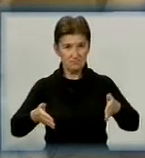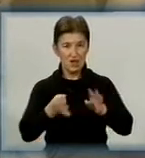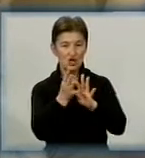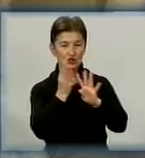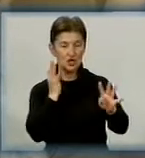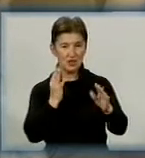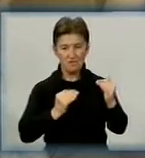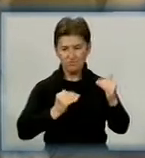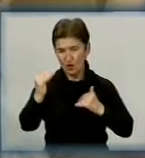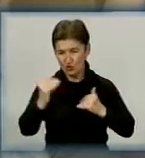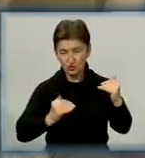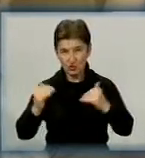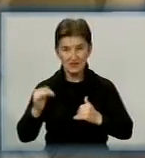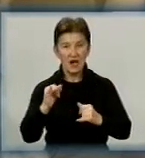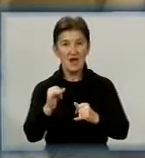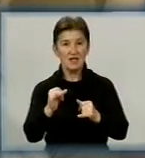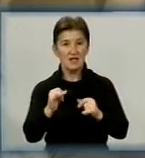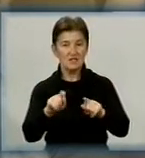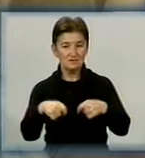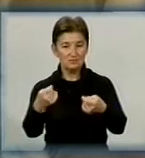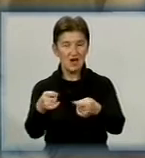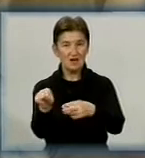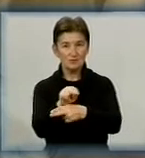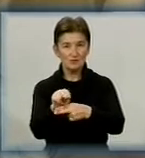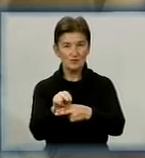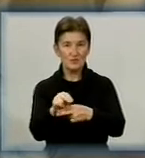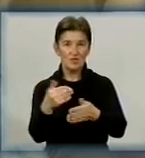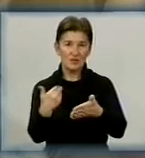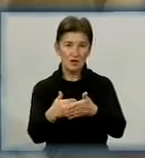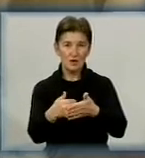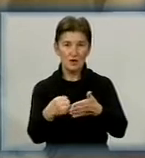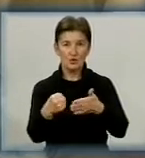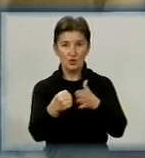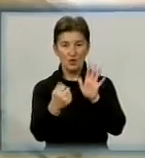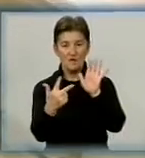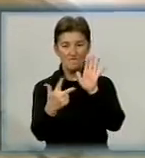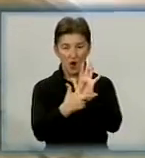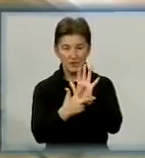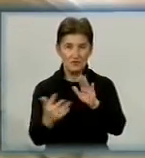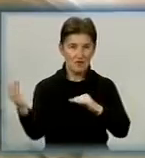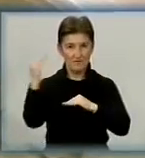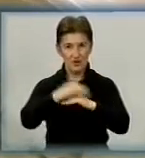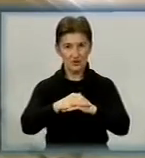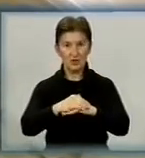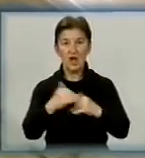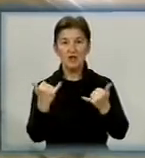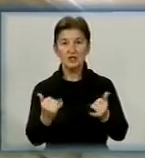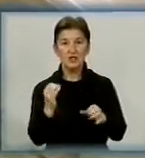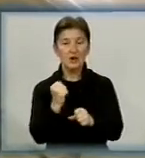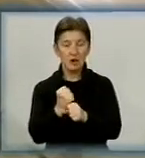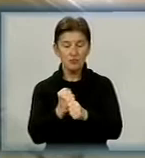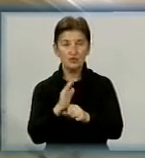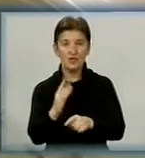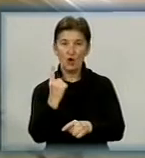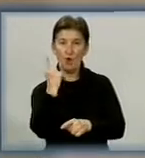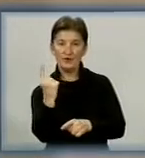години порушуються, і відпуск вам десь проходить до 8 годин вечора. Із двох свердловин нині працює тільки одна –